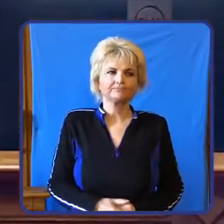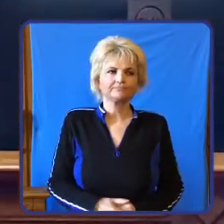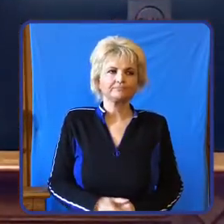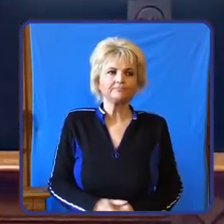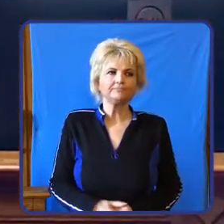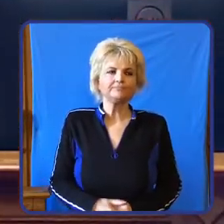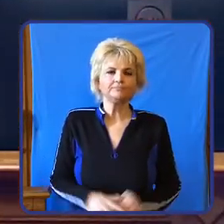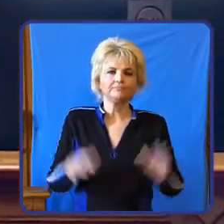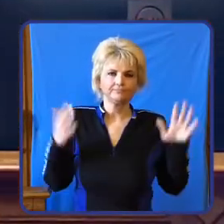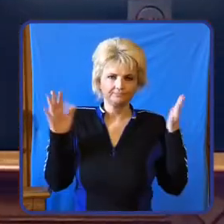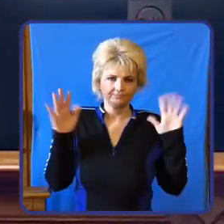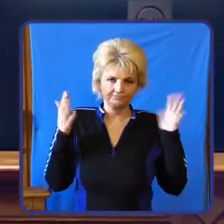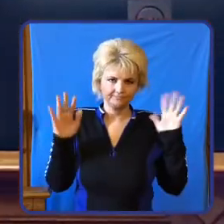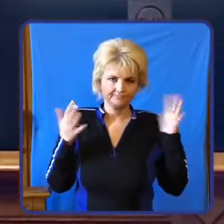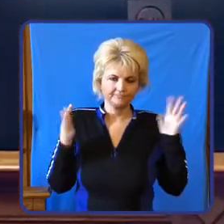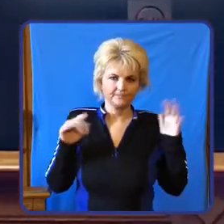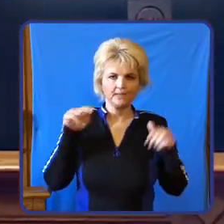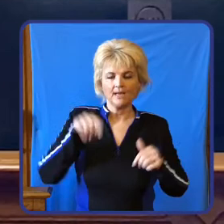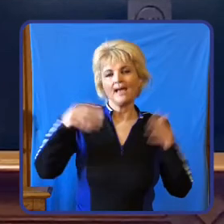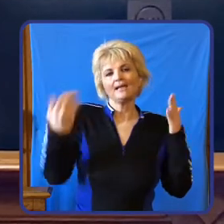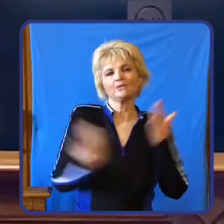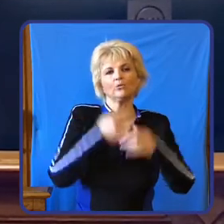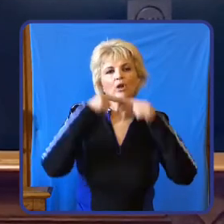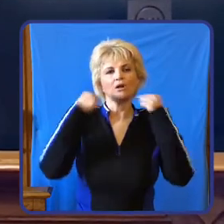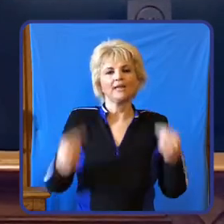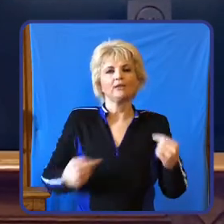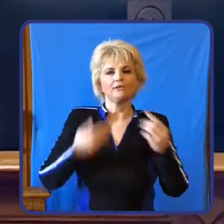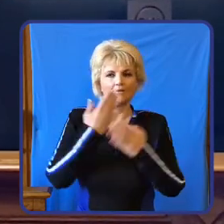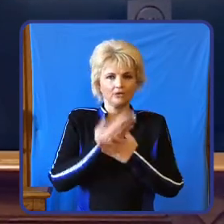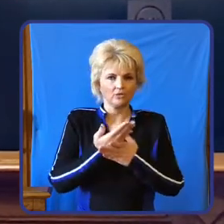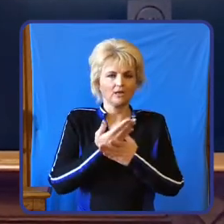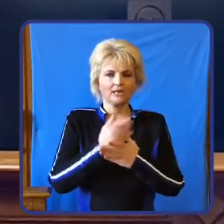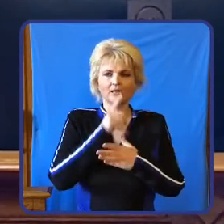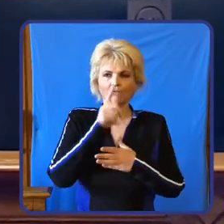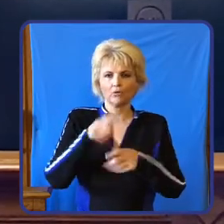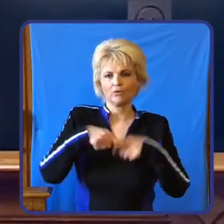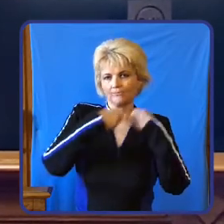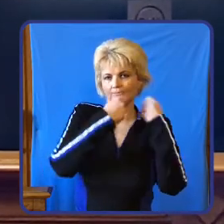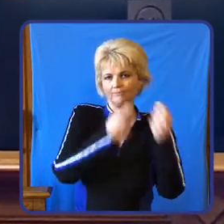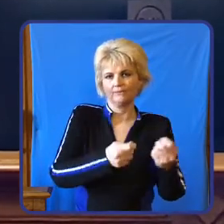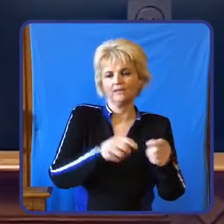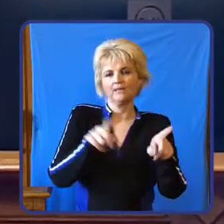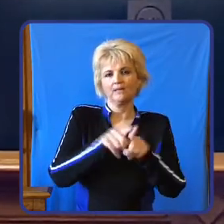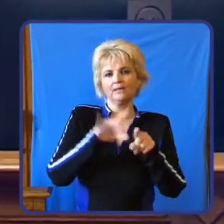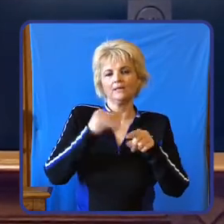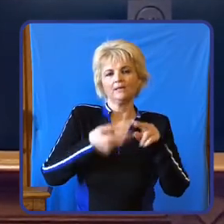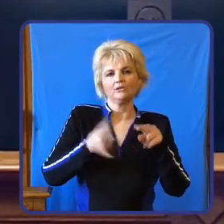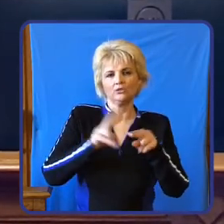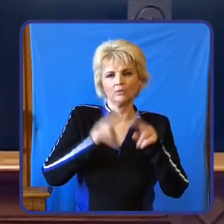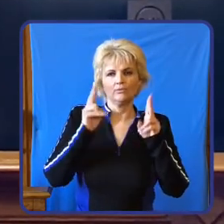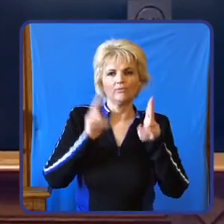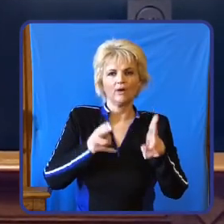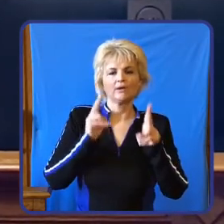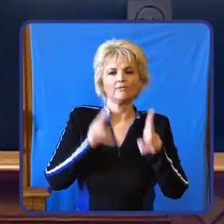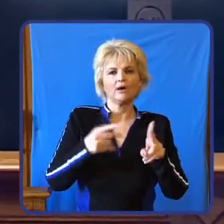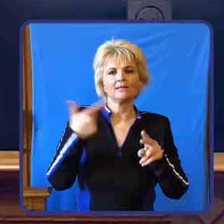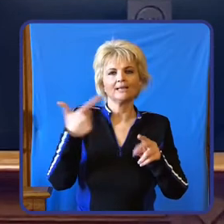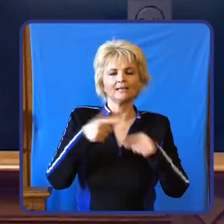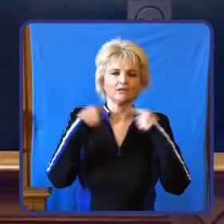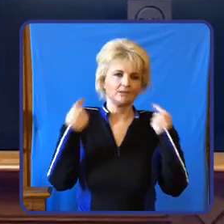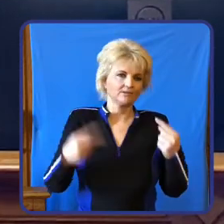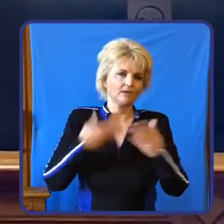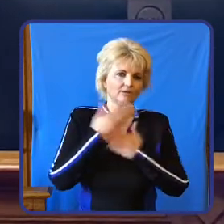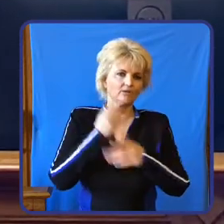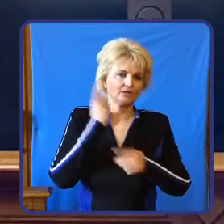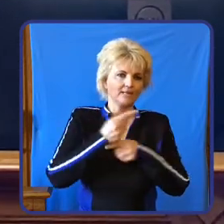szépen. Akkor ezt egy új határozati javaslatként fogjuk beterjeszteni. Így is több van, ugye van két határozati